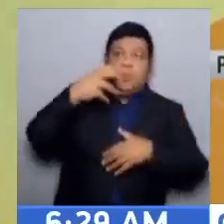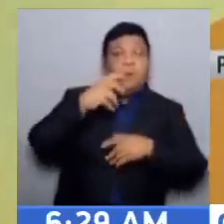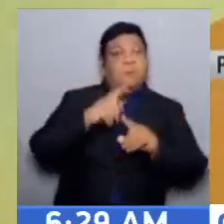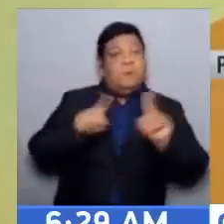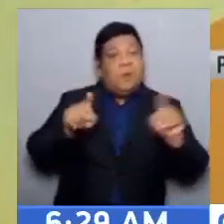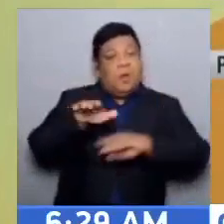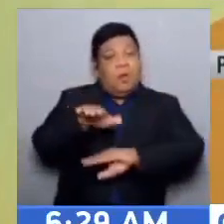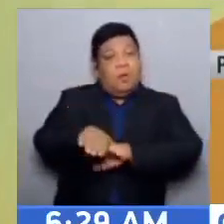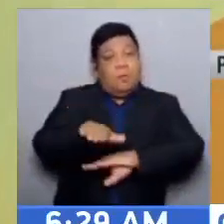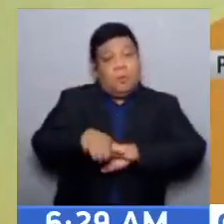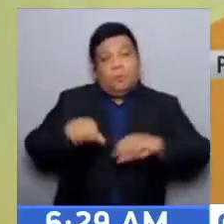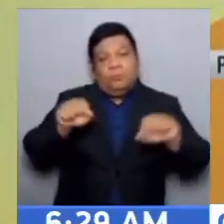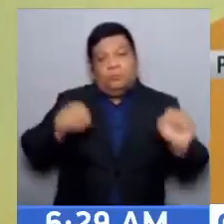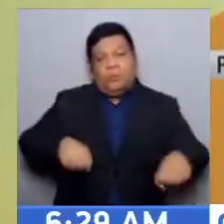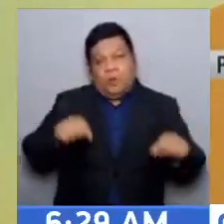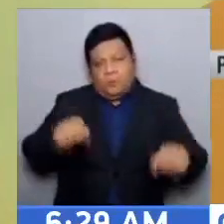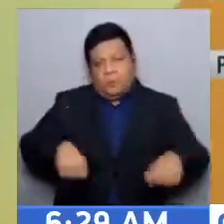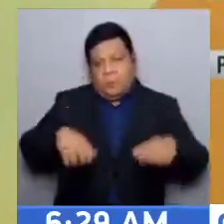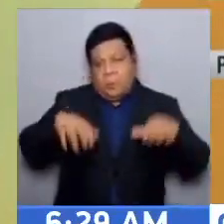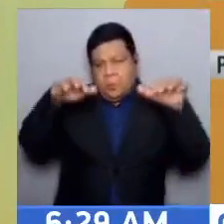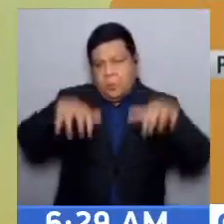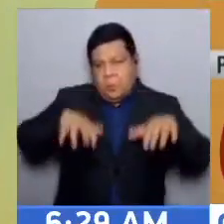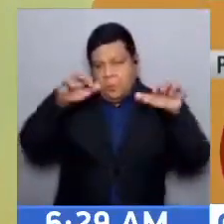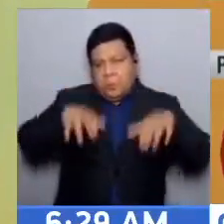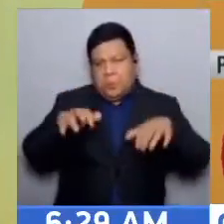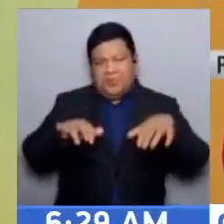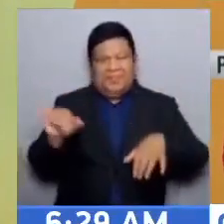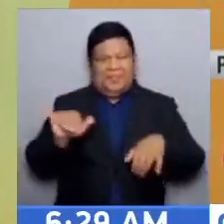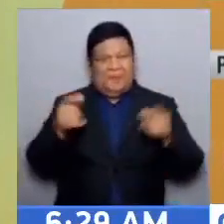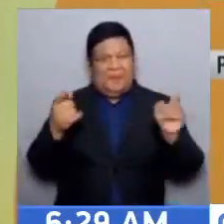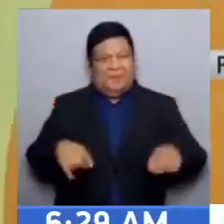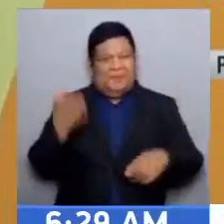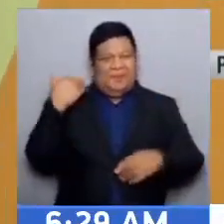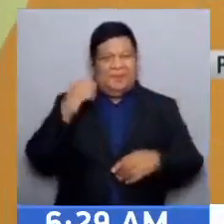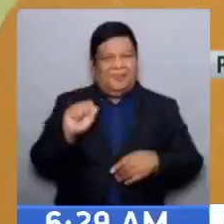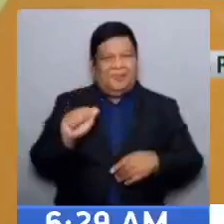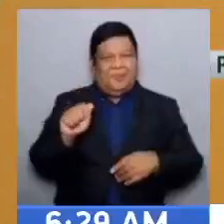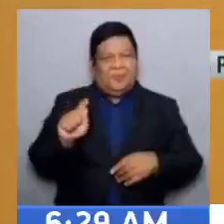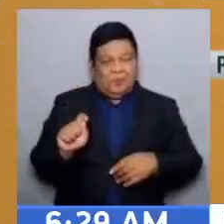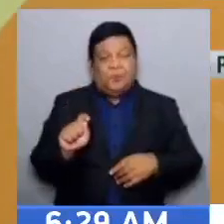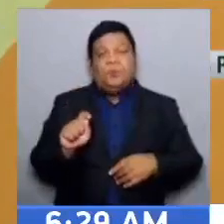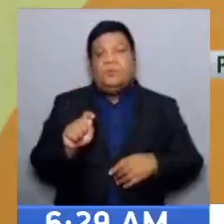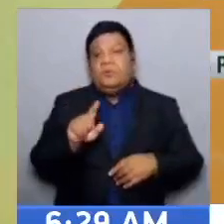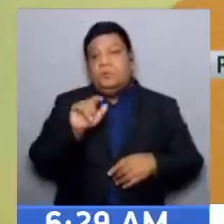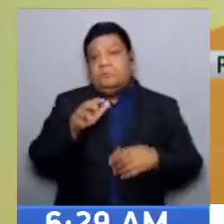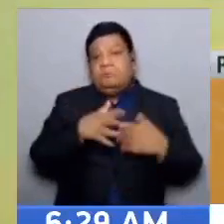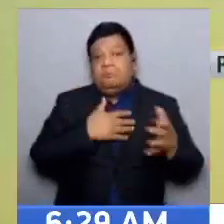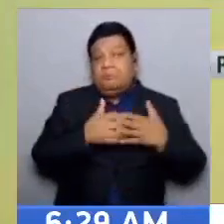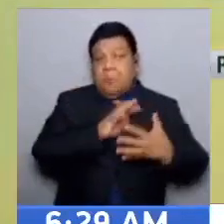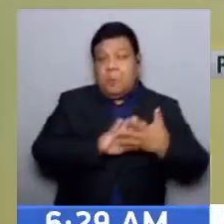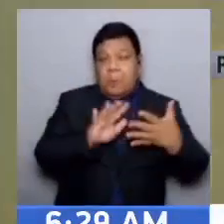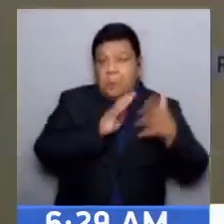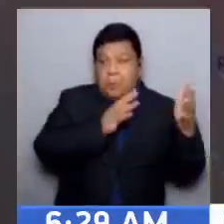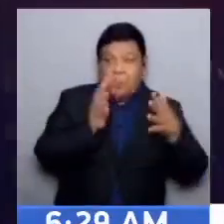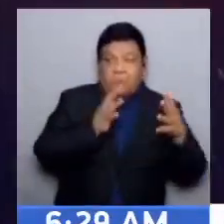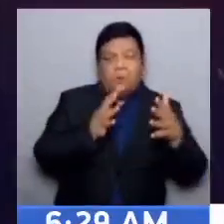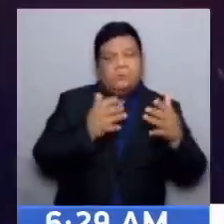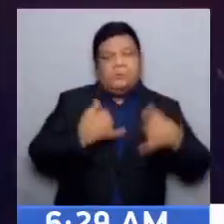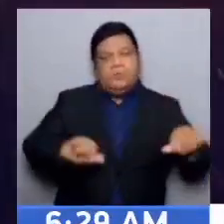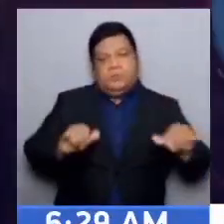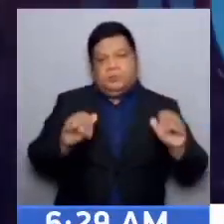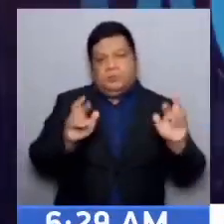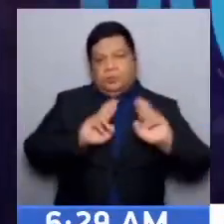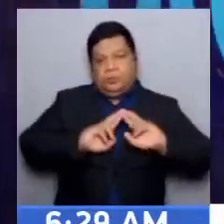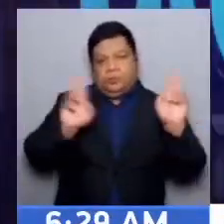tulad nung naranasan natin yung Sabado. Kaya mga kapuso, ha, kaya may bagyong man ang wala, dapat I am ready tayo. Yan ang latest mula